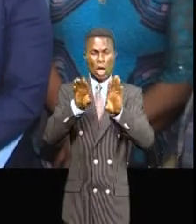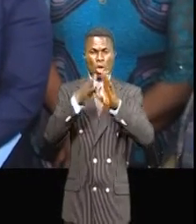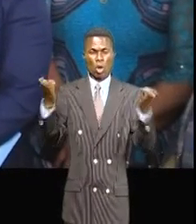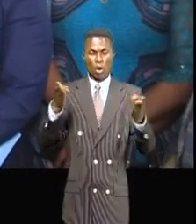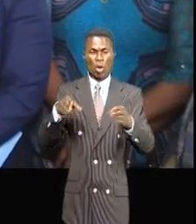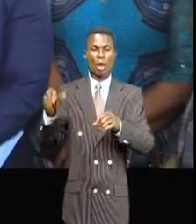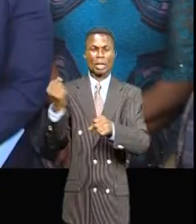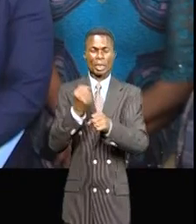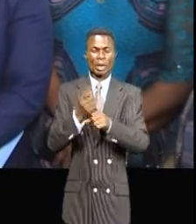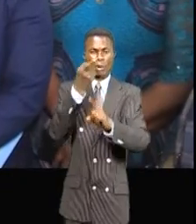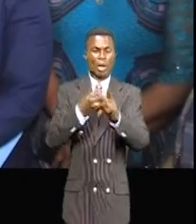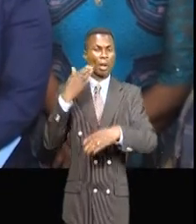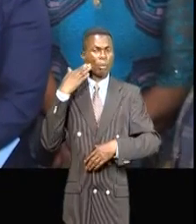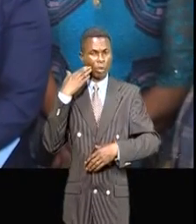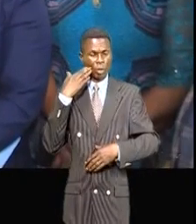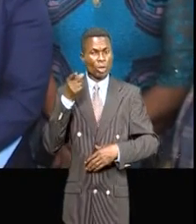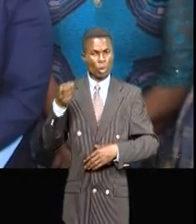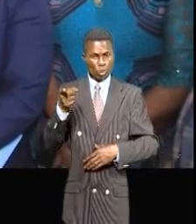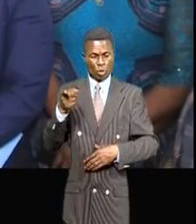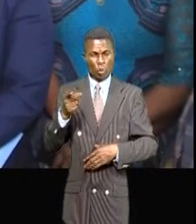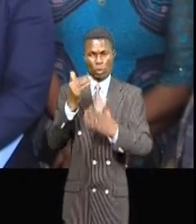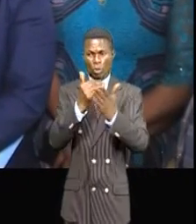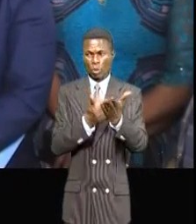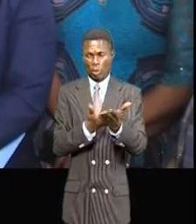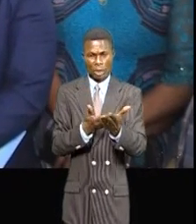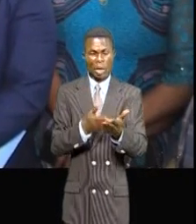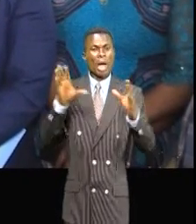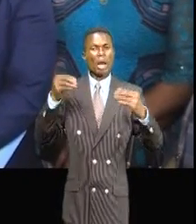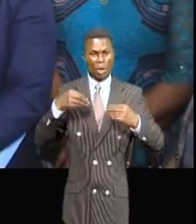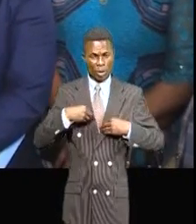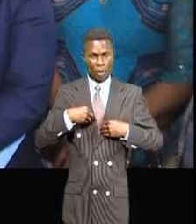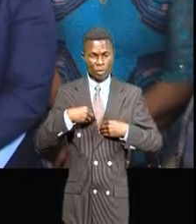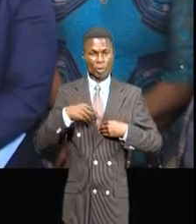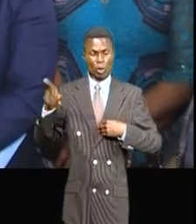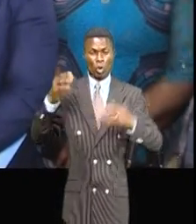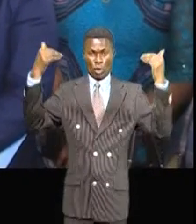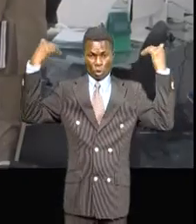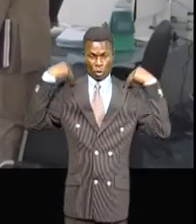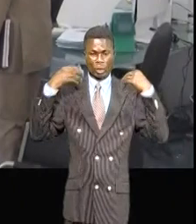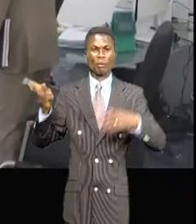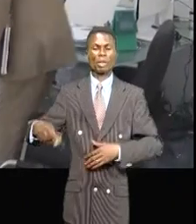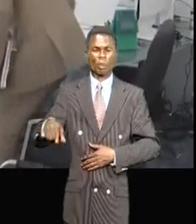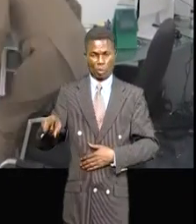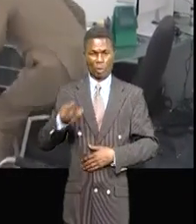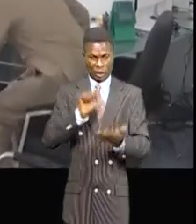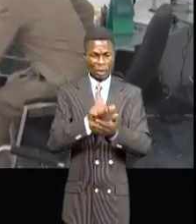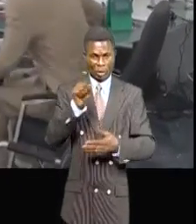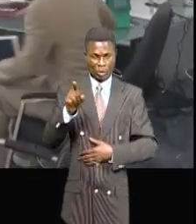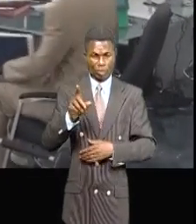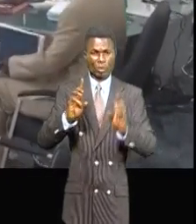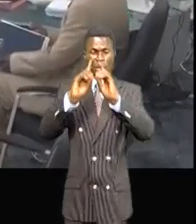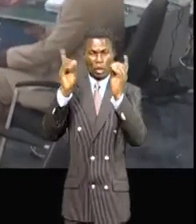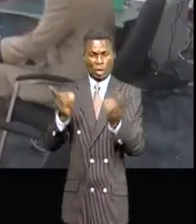de la session de mars. De ce côté-là, nous l'avons félicité. Il a reconnu qu'ils sont l'émanation des provinces. La délégation des